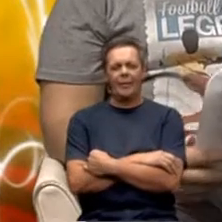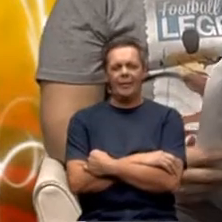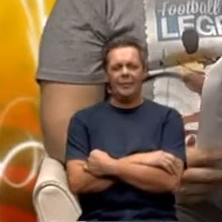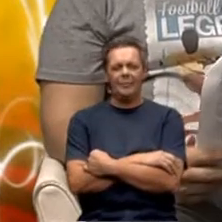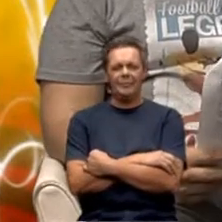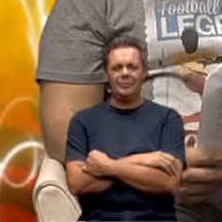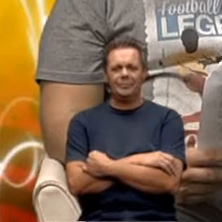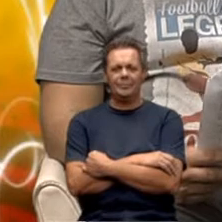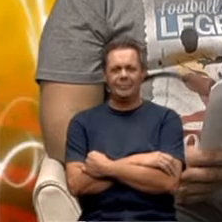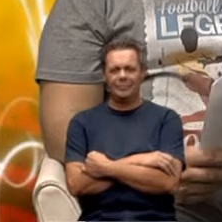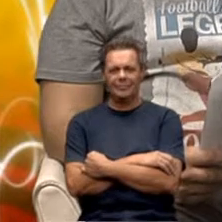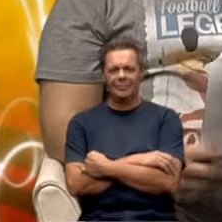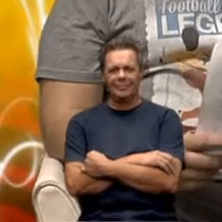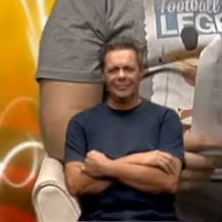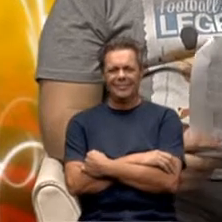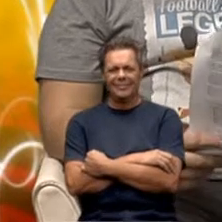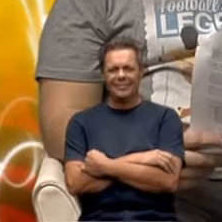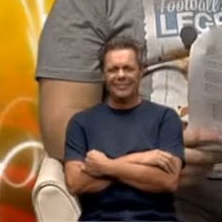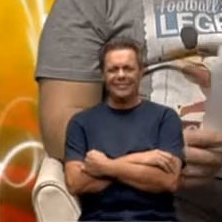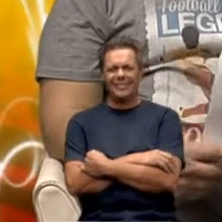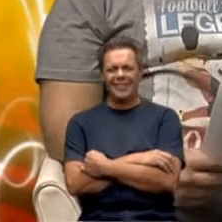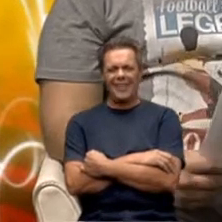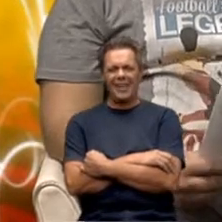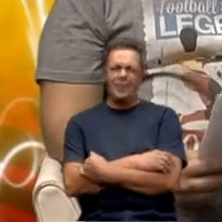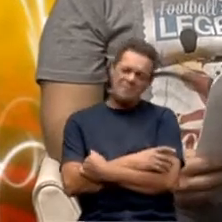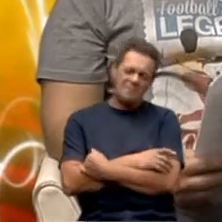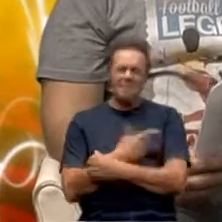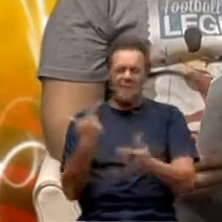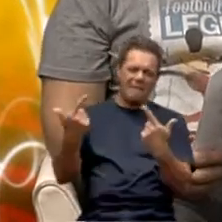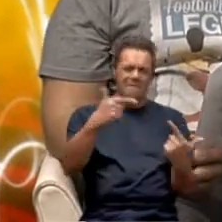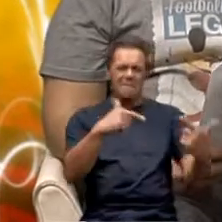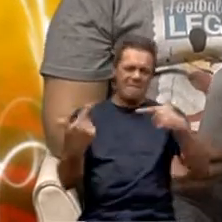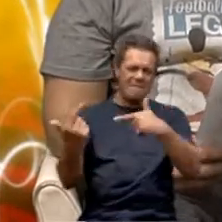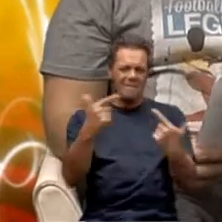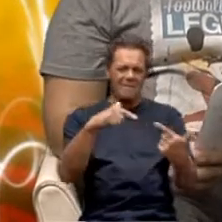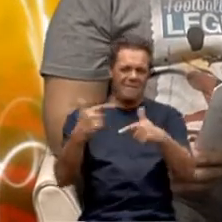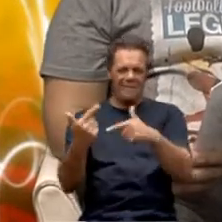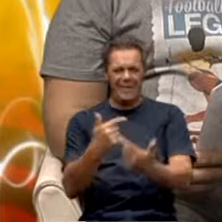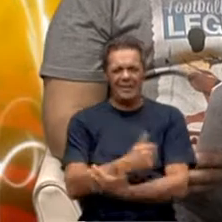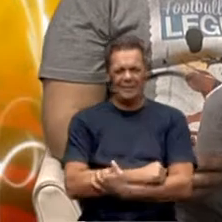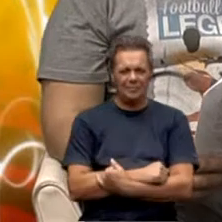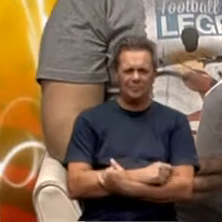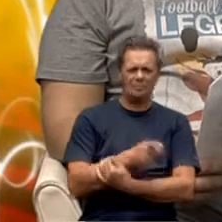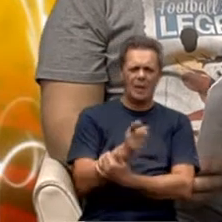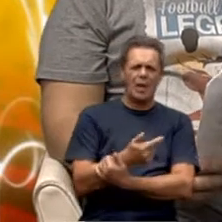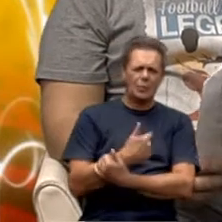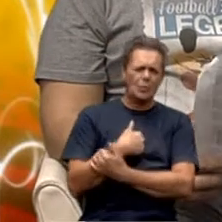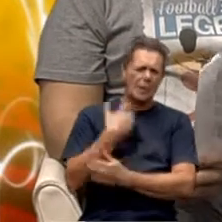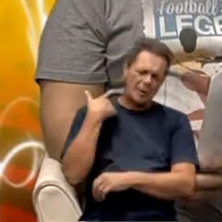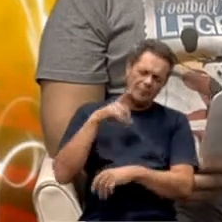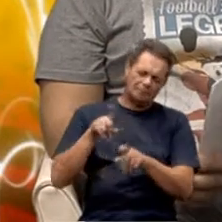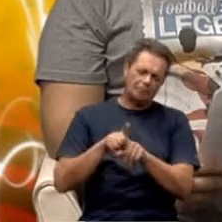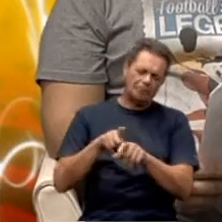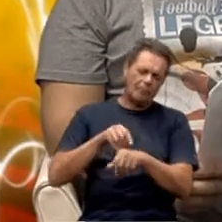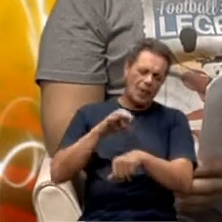žene uvijek malo ono... Ne robi. Mogu ja ipak. Da. No, evo. Pa tu su nam bile i doktorice s